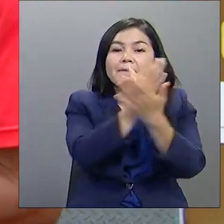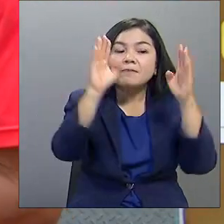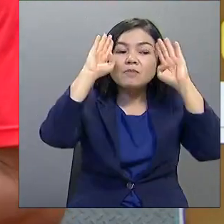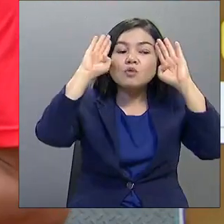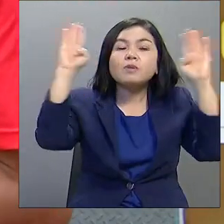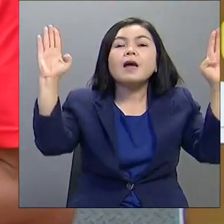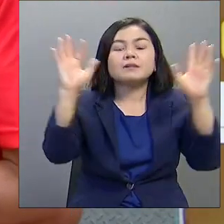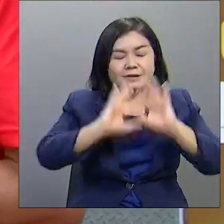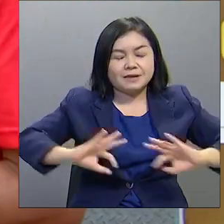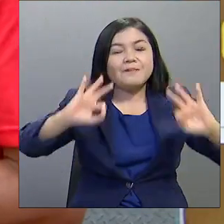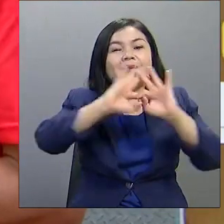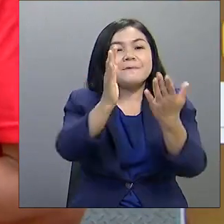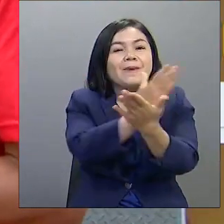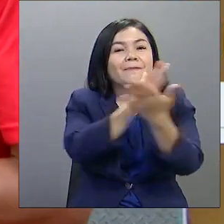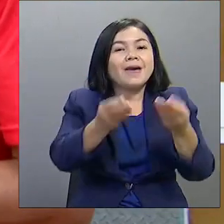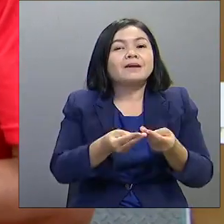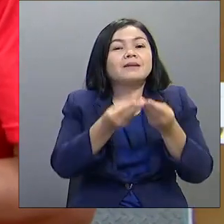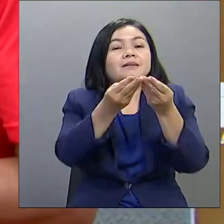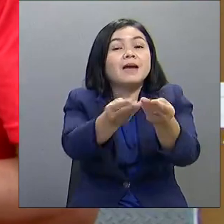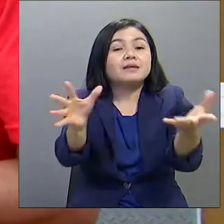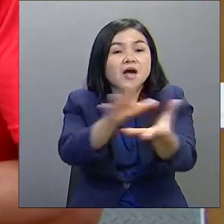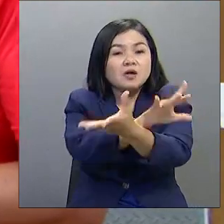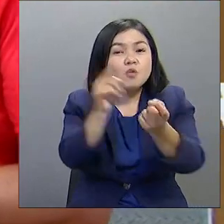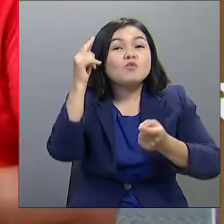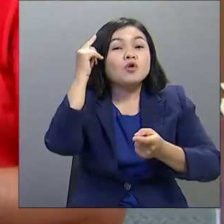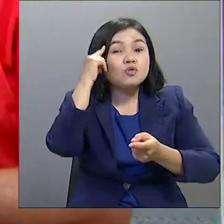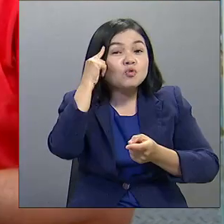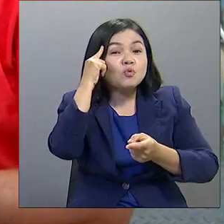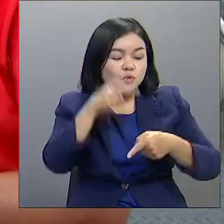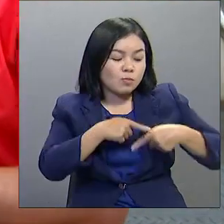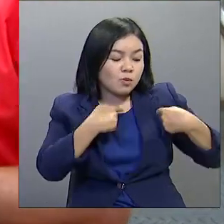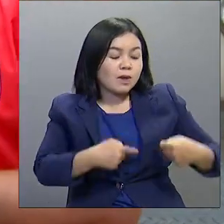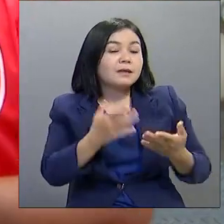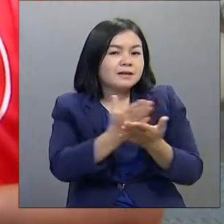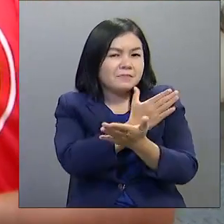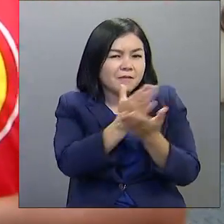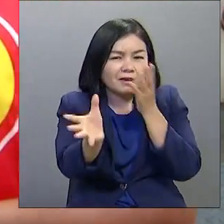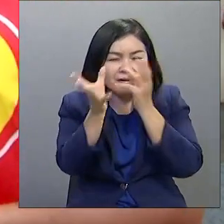แบ่งปันให้กับสังคมให้ได้รู้จักการแบ่งปันมากขึ้นกว่านี้ครับผม